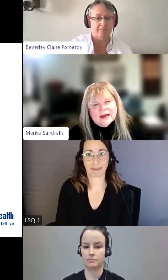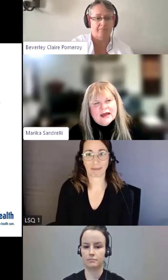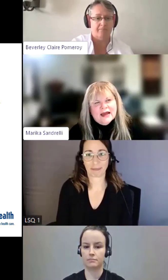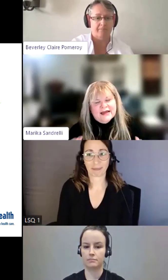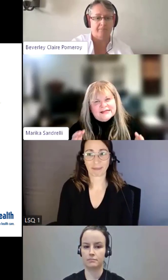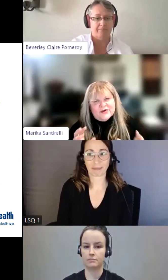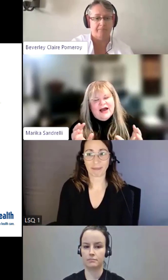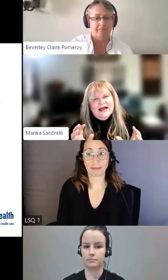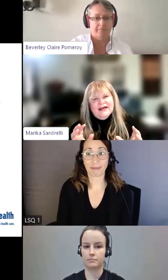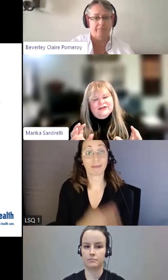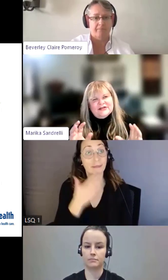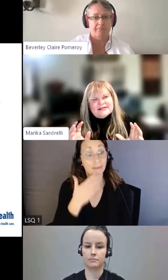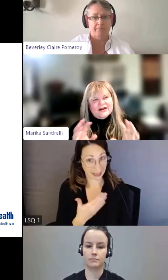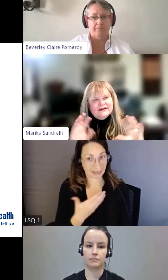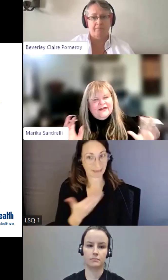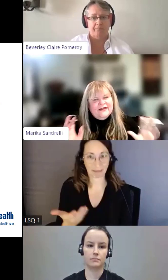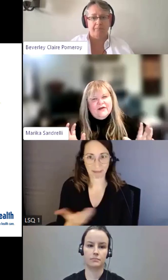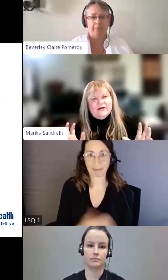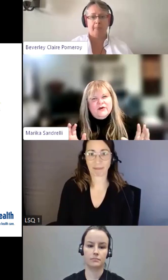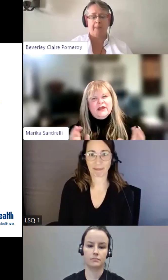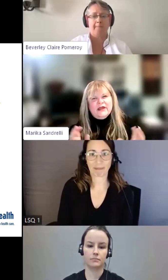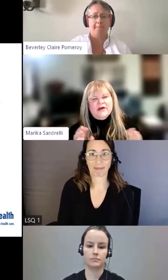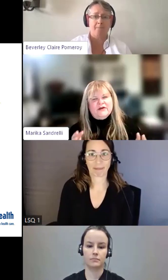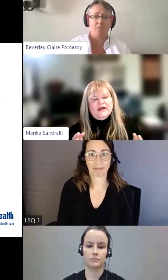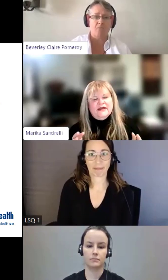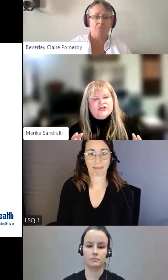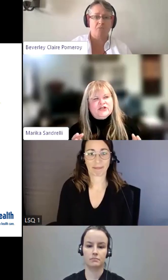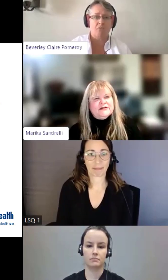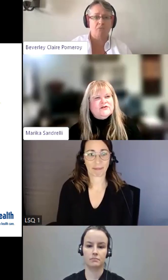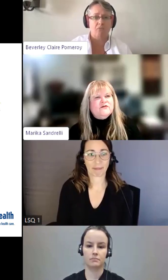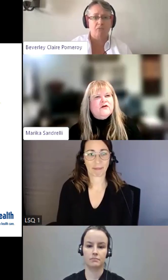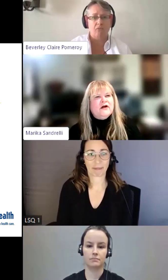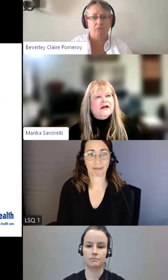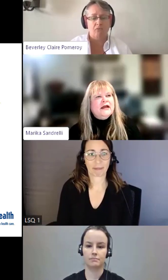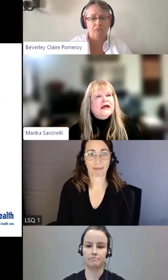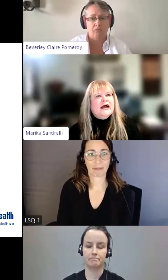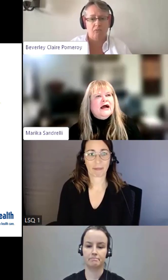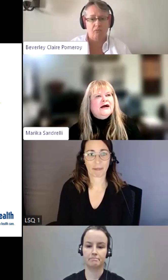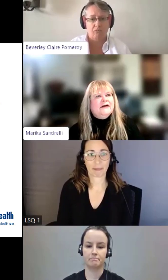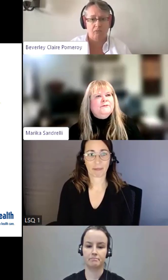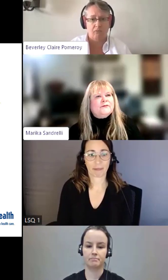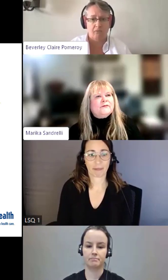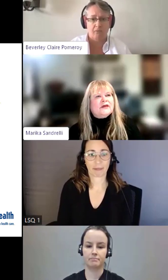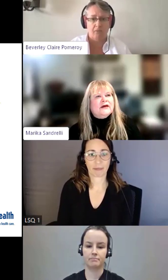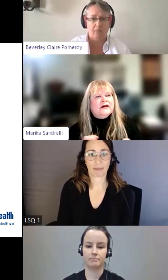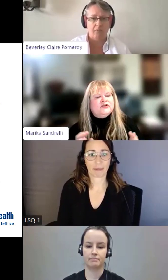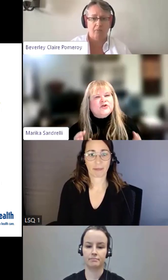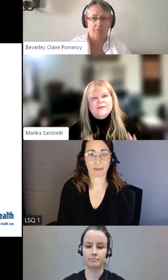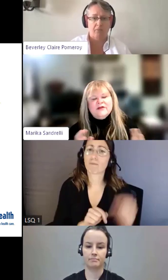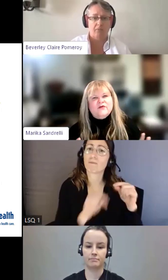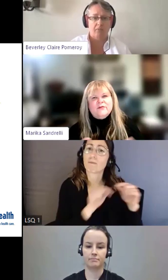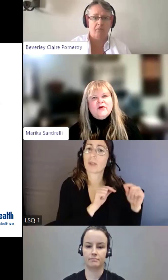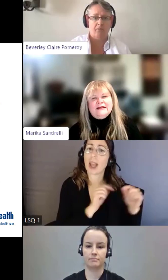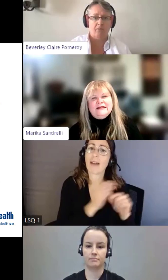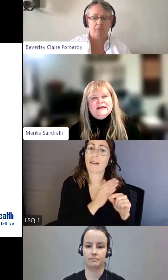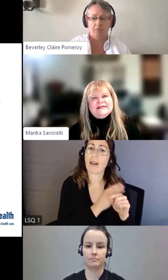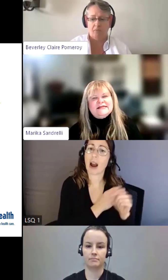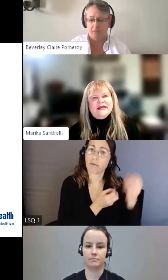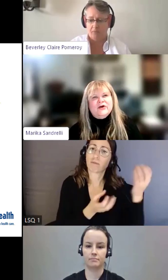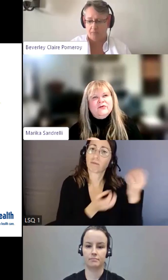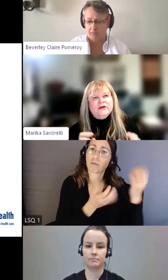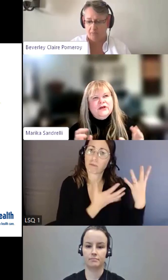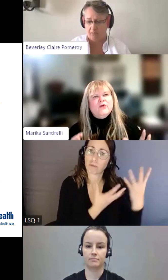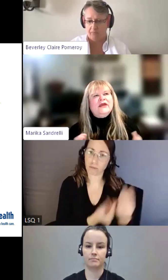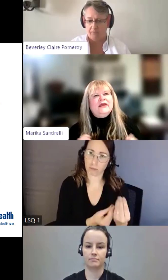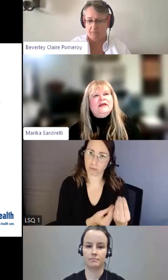juste pour revenir sur ce qui a été partagé jusqu'à maintenant, la pratique éclairée sur la base du traumatisme, c'est important de